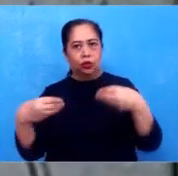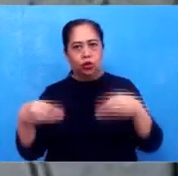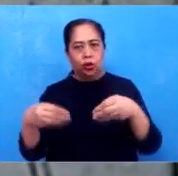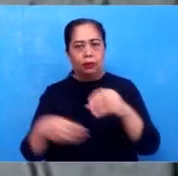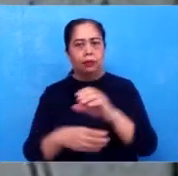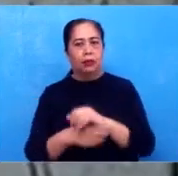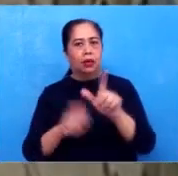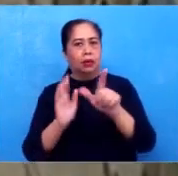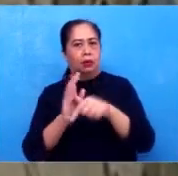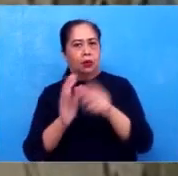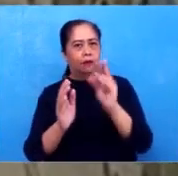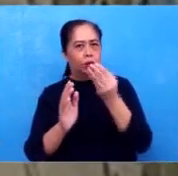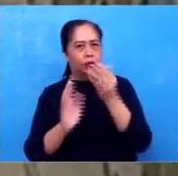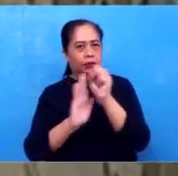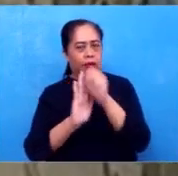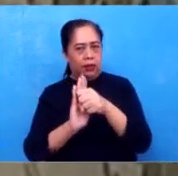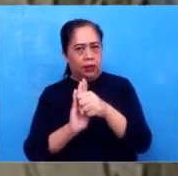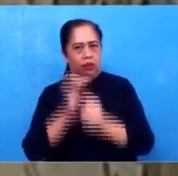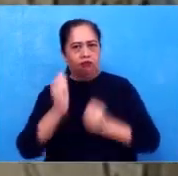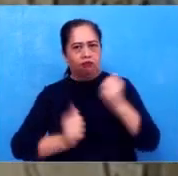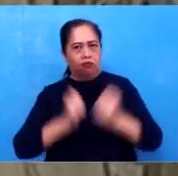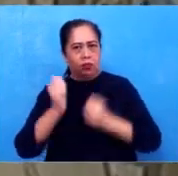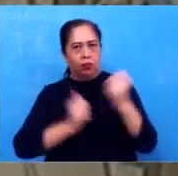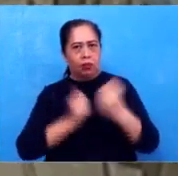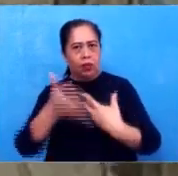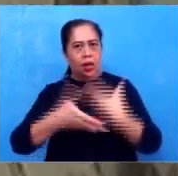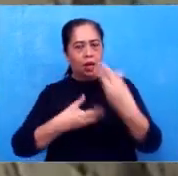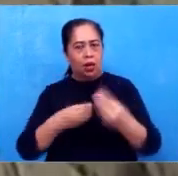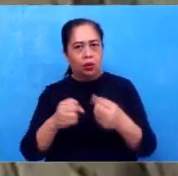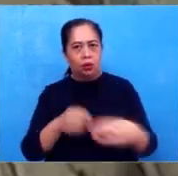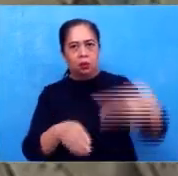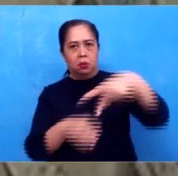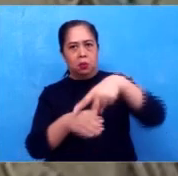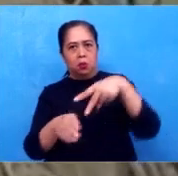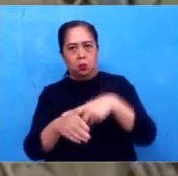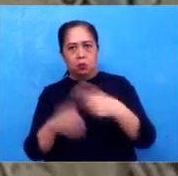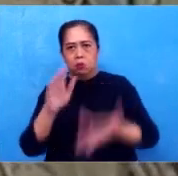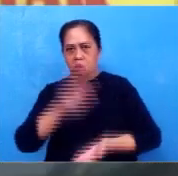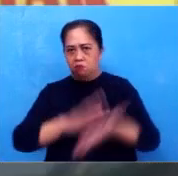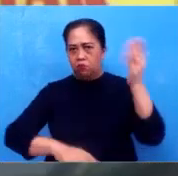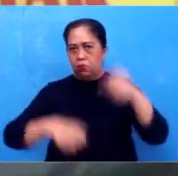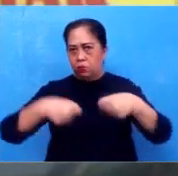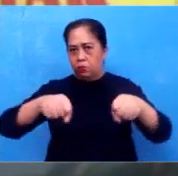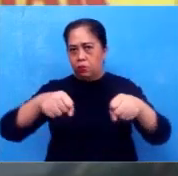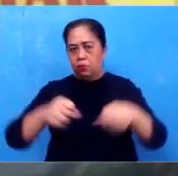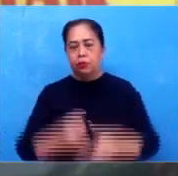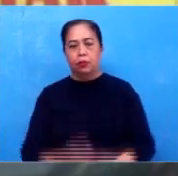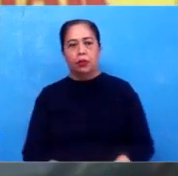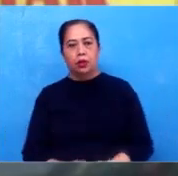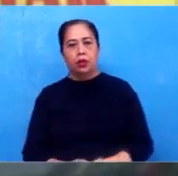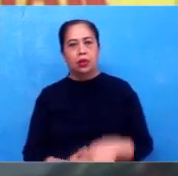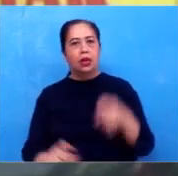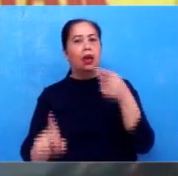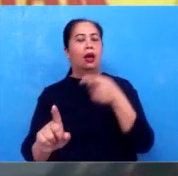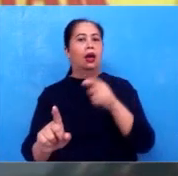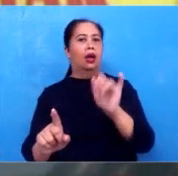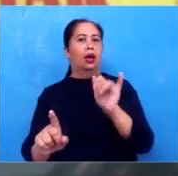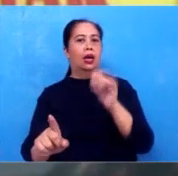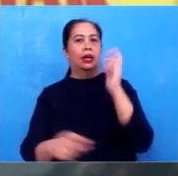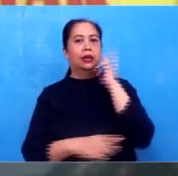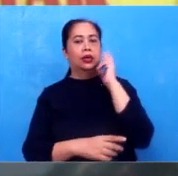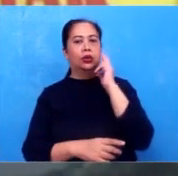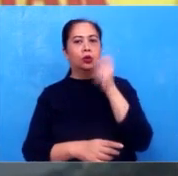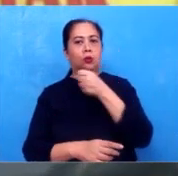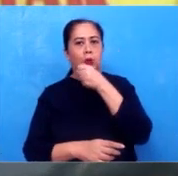ang ilang segundo, tumatakbo silang lumabas, sumakay ng motor, saka tumakas. Tinarget pala nila ang radio commentator